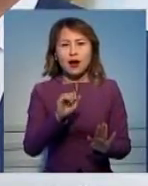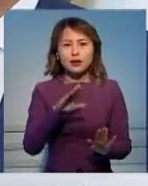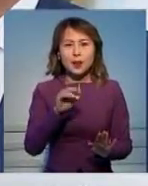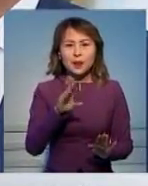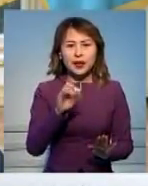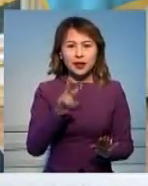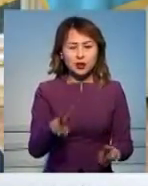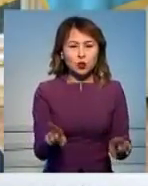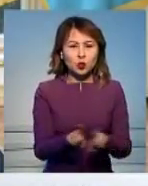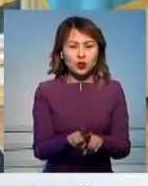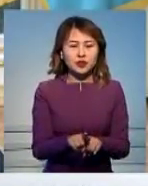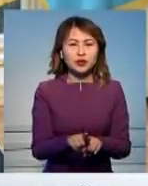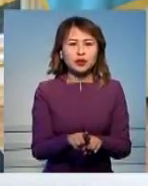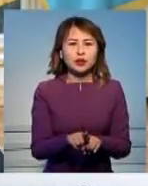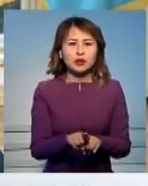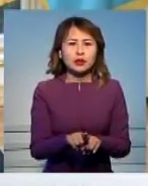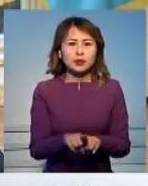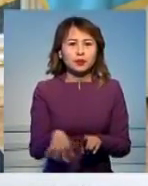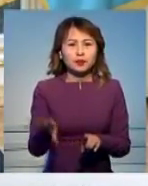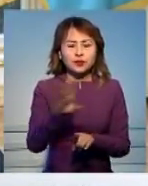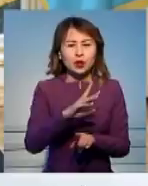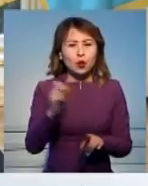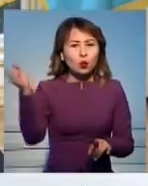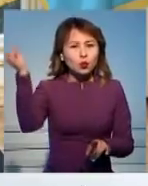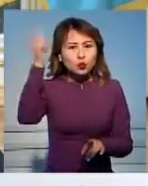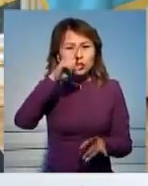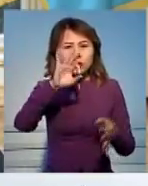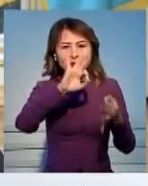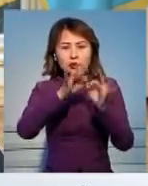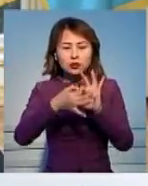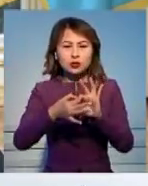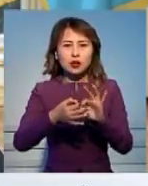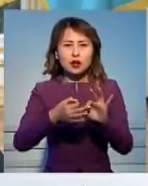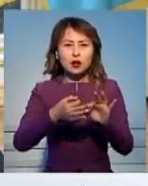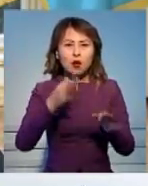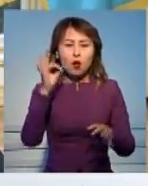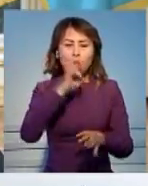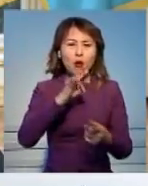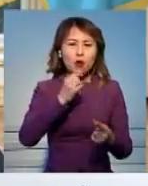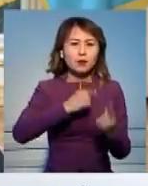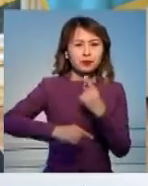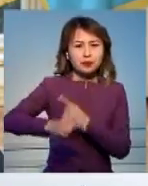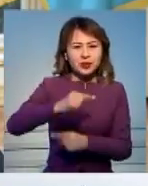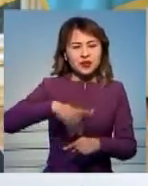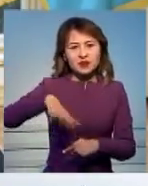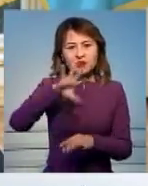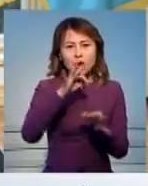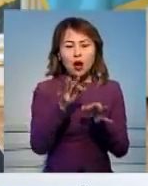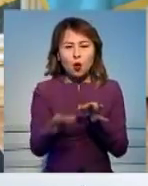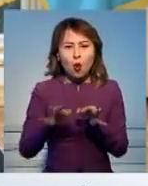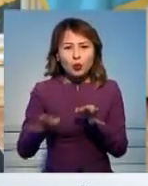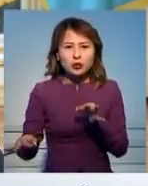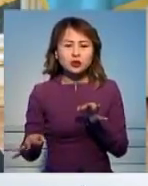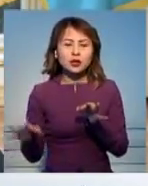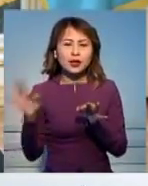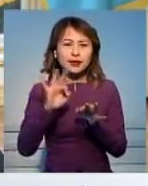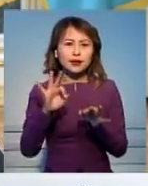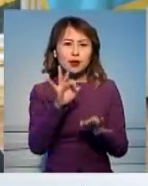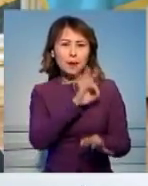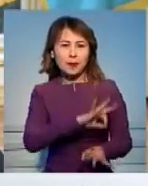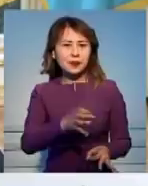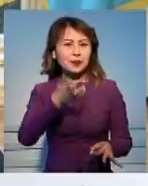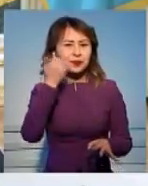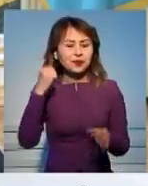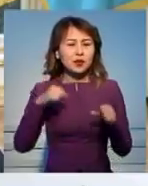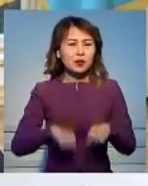Атамекен взяться за это дело, разъяснить, особенно с бизнес-сообществом во всех областях, и пользоваться